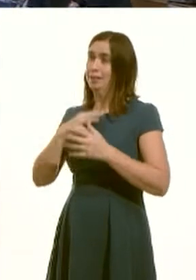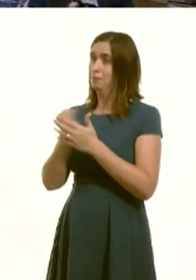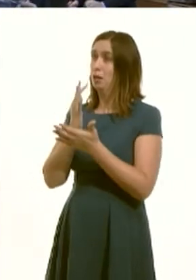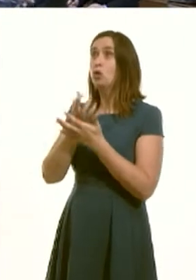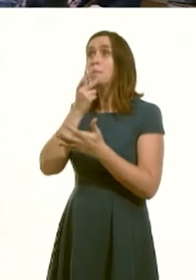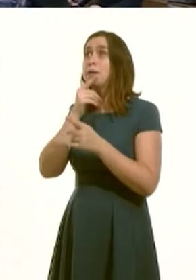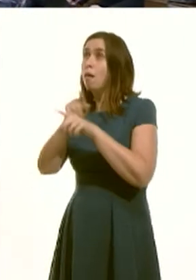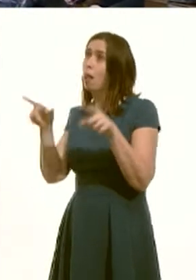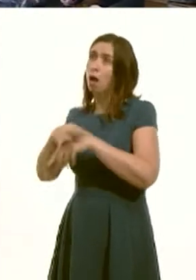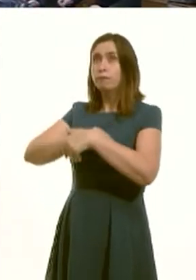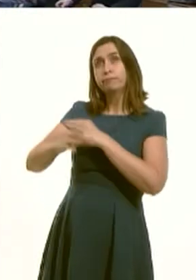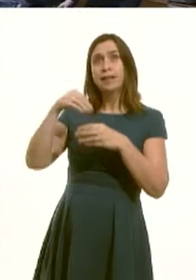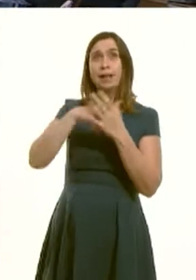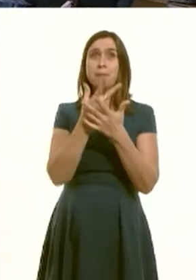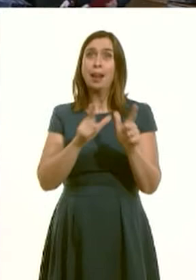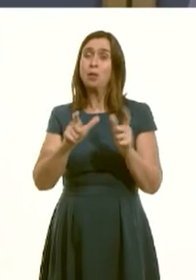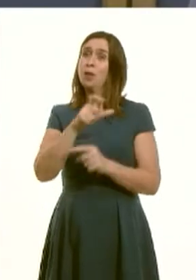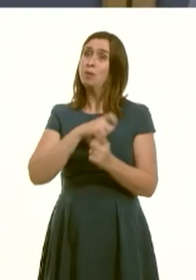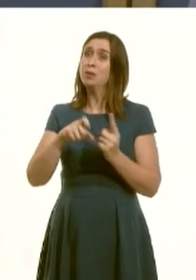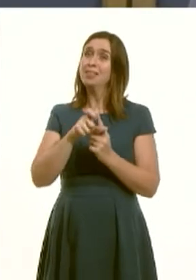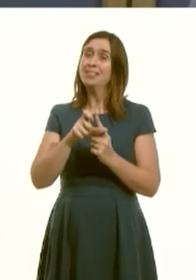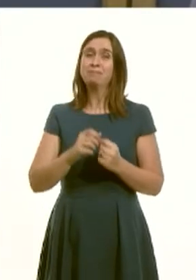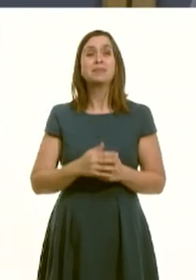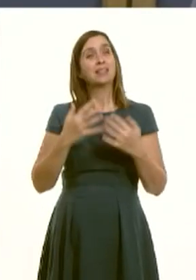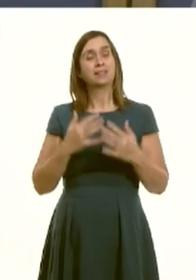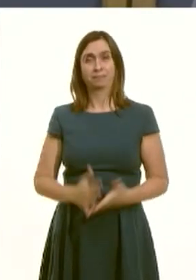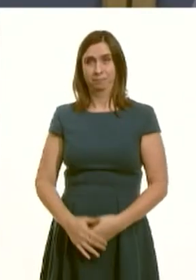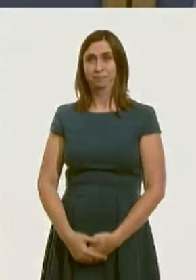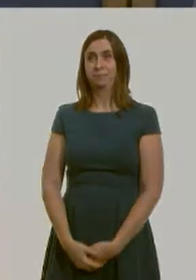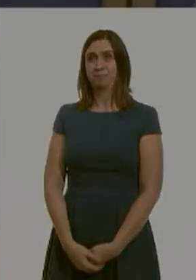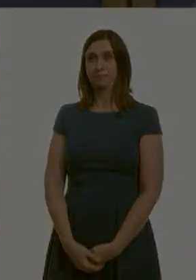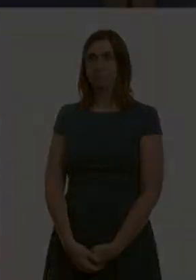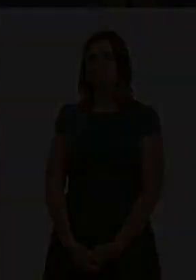Thank you, First Minister. We now move to item two, which is a business statement.